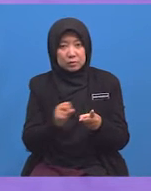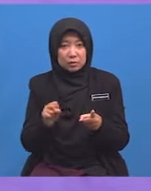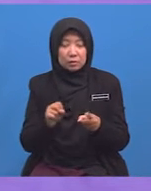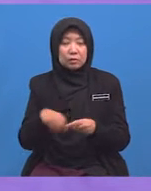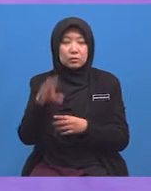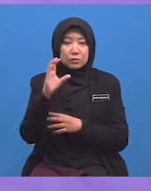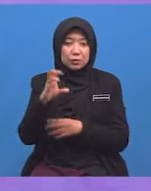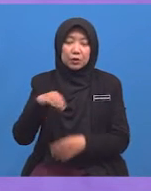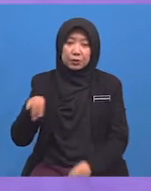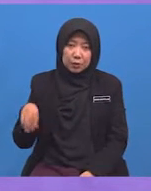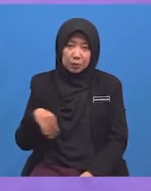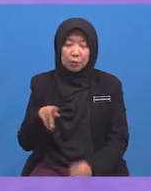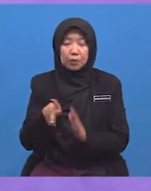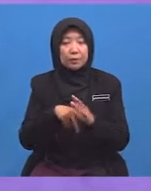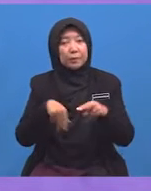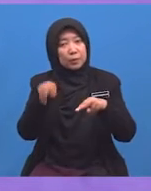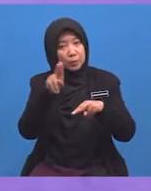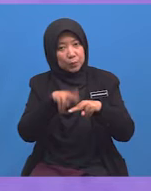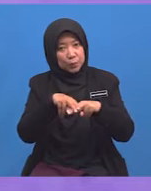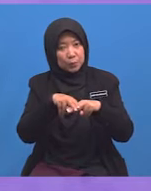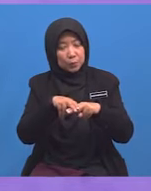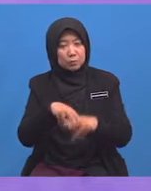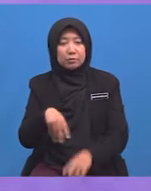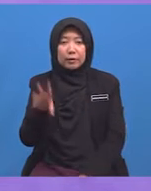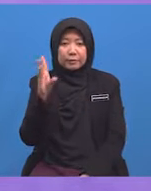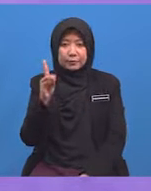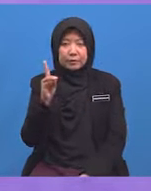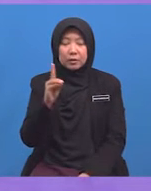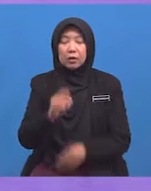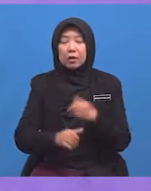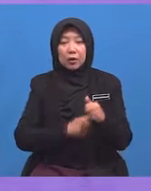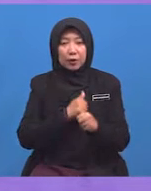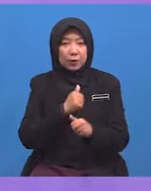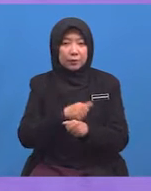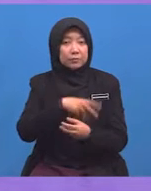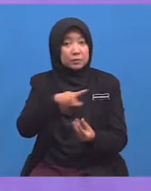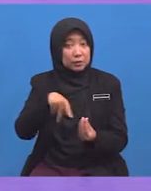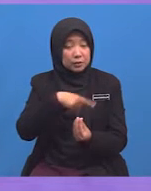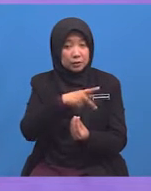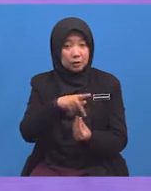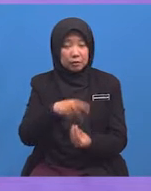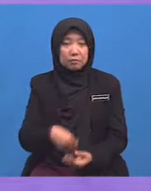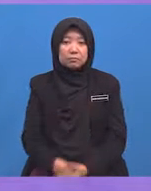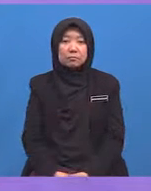C. Taburan penduduk. D. Alam sekitar.